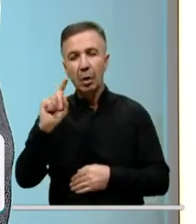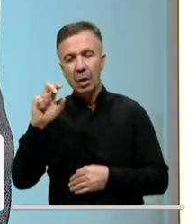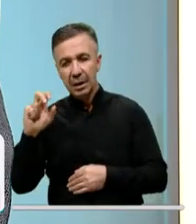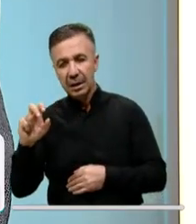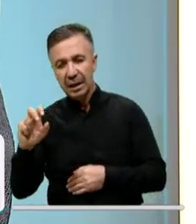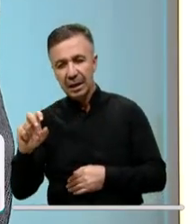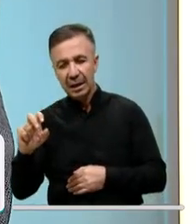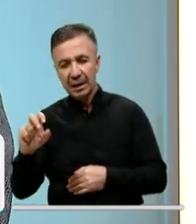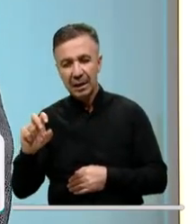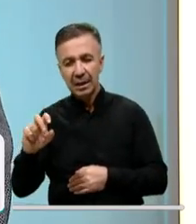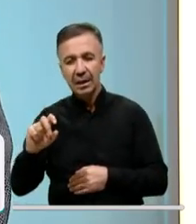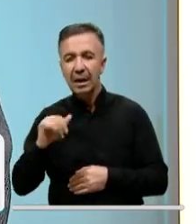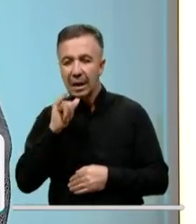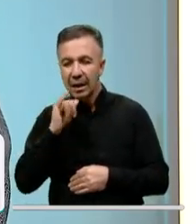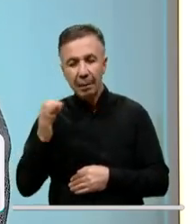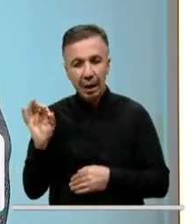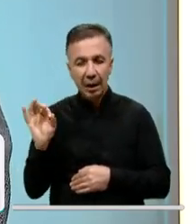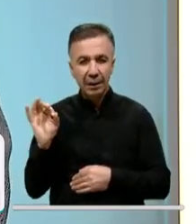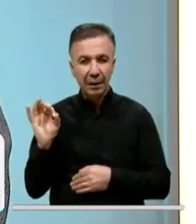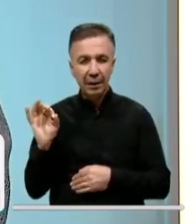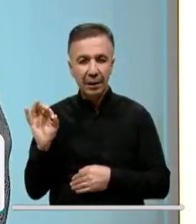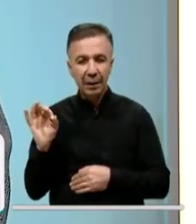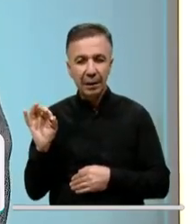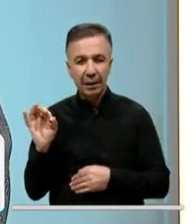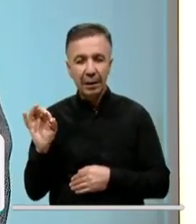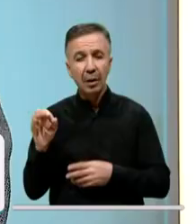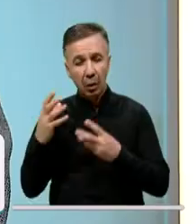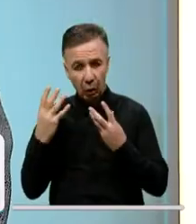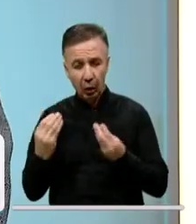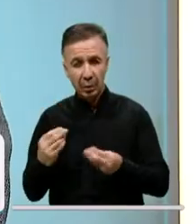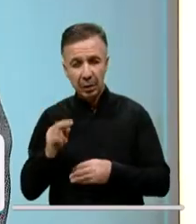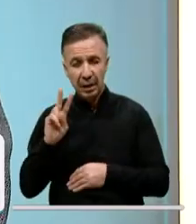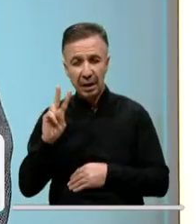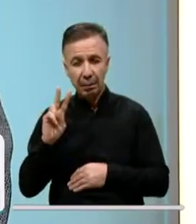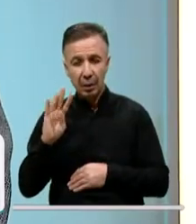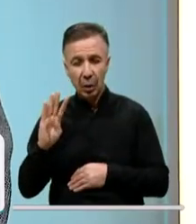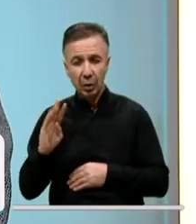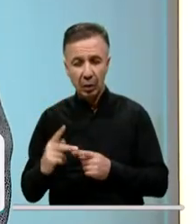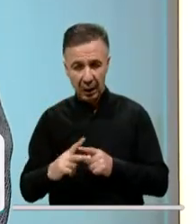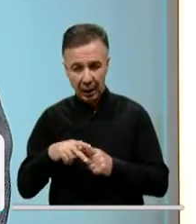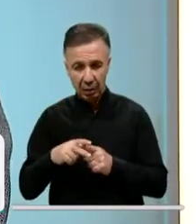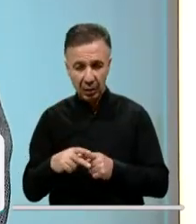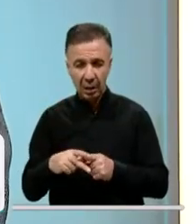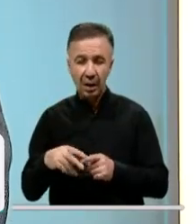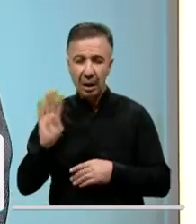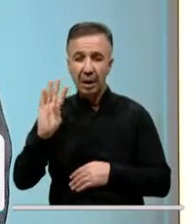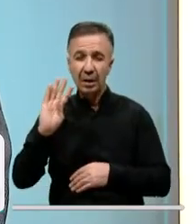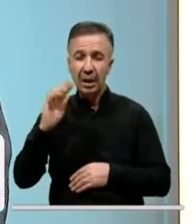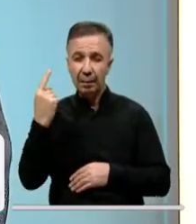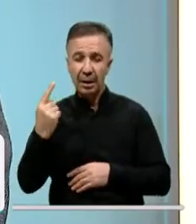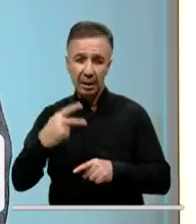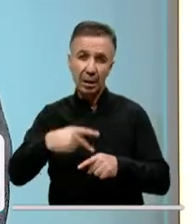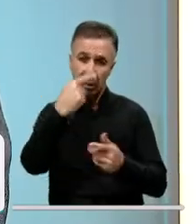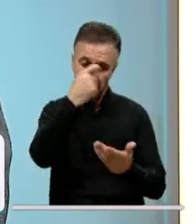80.18 gram altına ulaşıyorsa 24 ayar üzerinden bunun 40'ta birini zekat olarak verir.